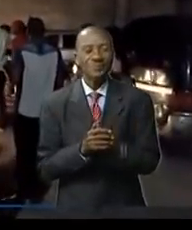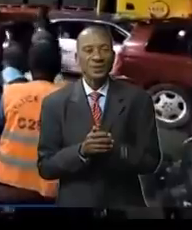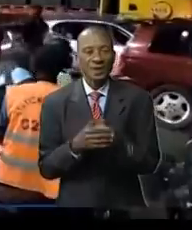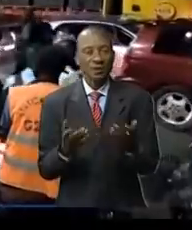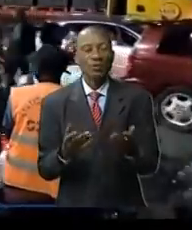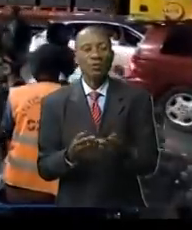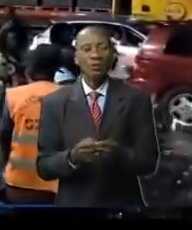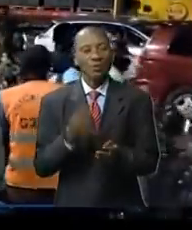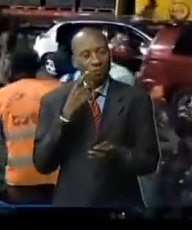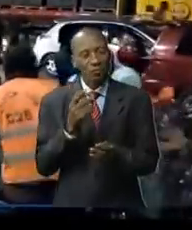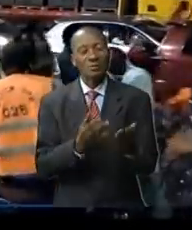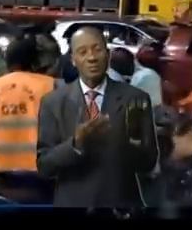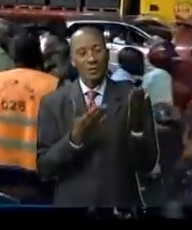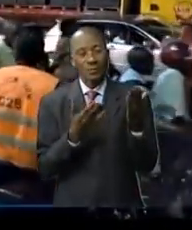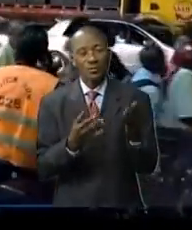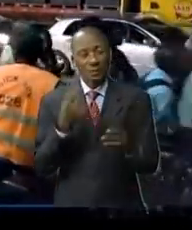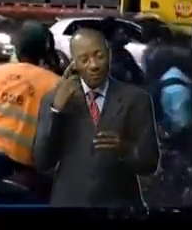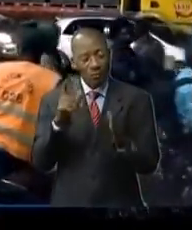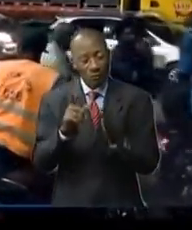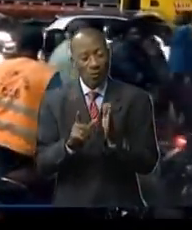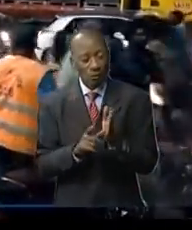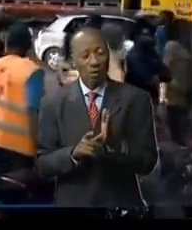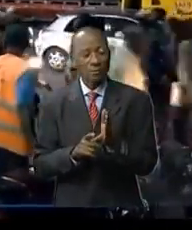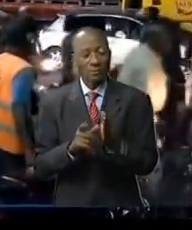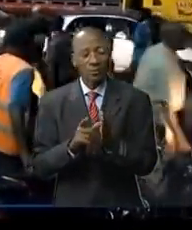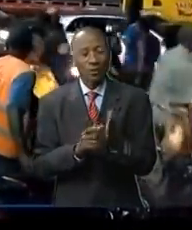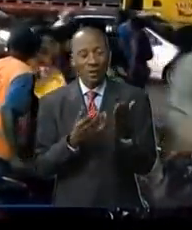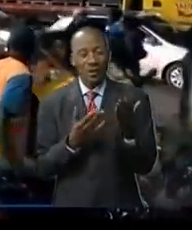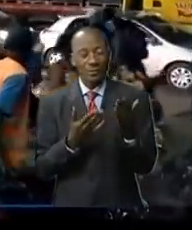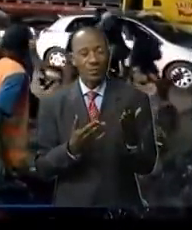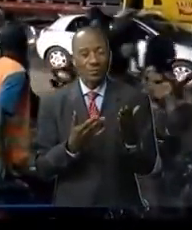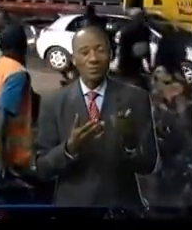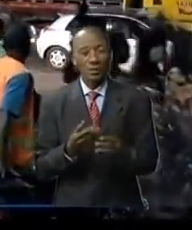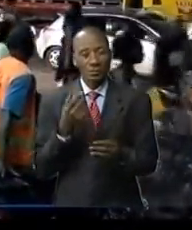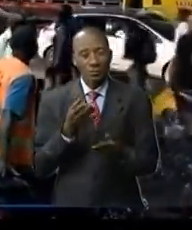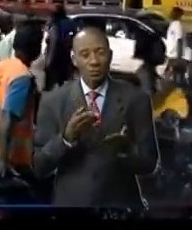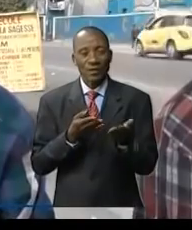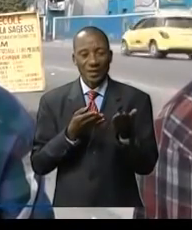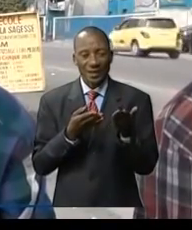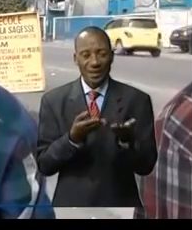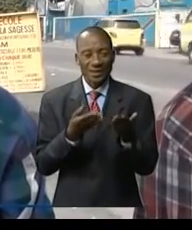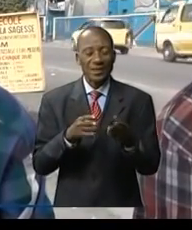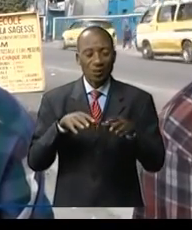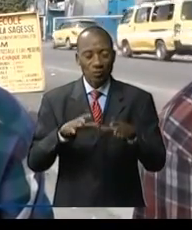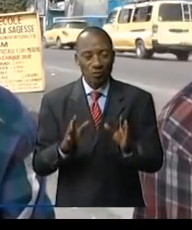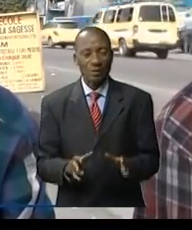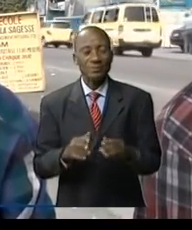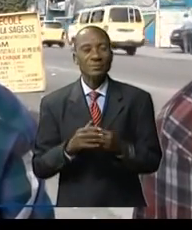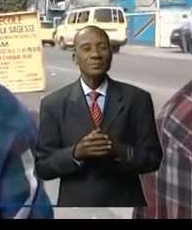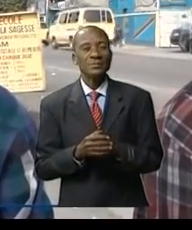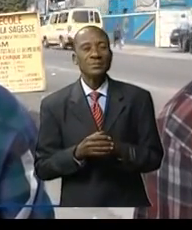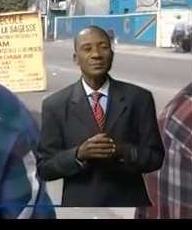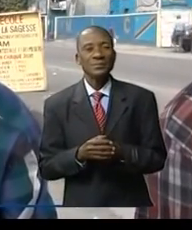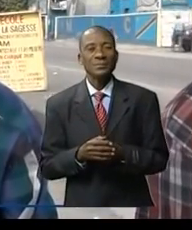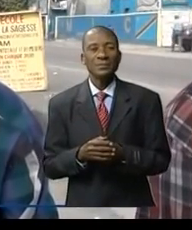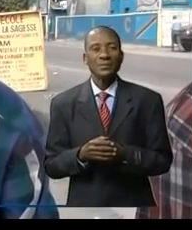Selon eux, cette loi frise la division plutôt que l'unité des Congolais chèrement acquise. Cette loi cherchait à nous